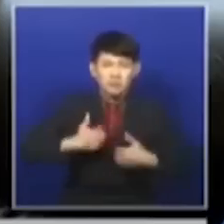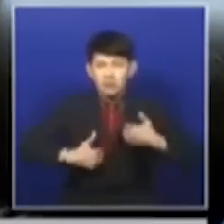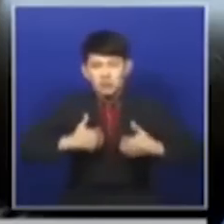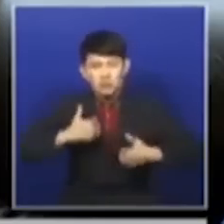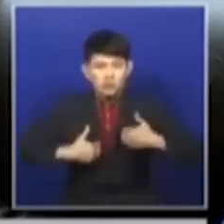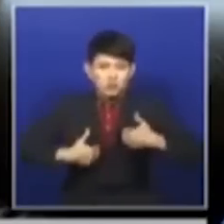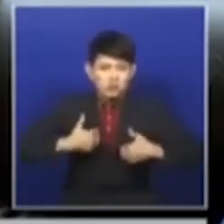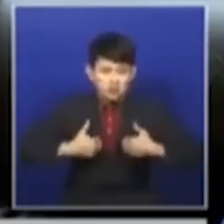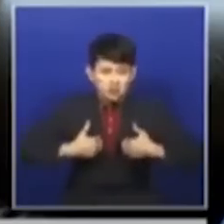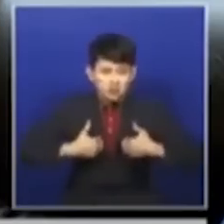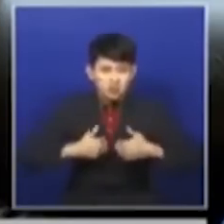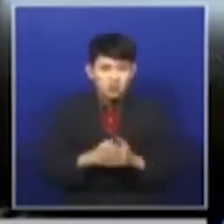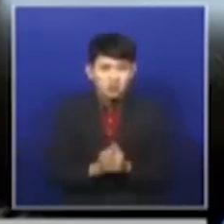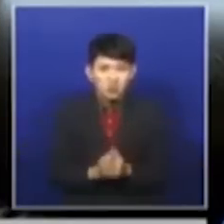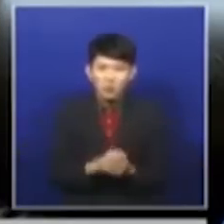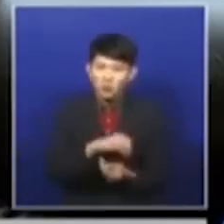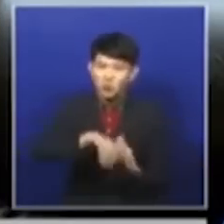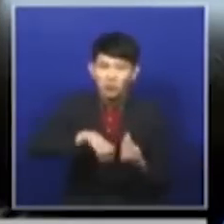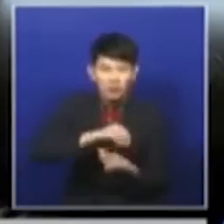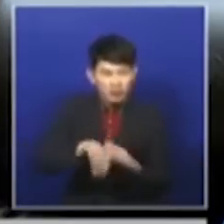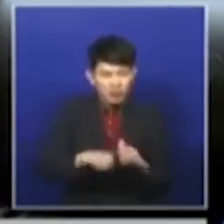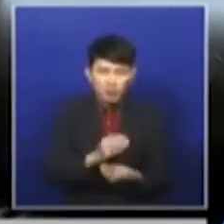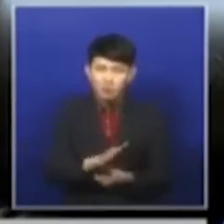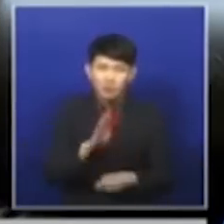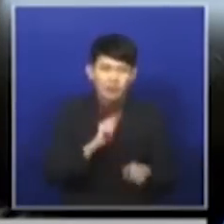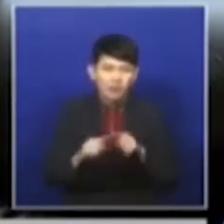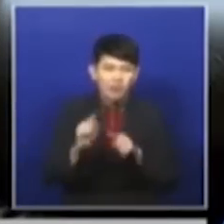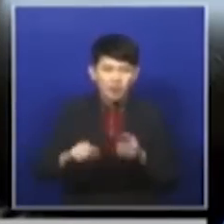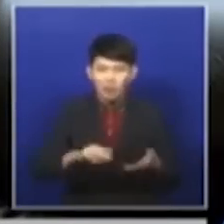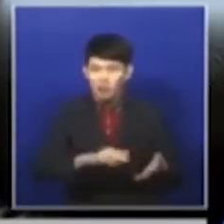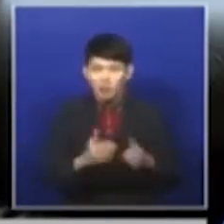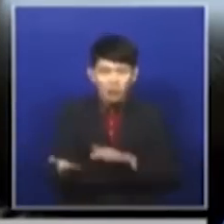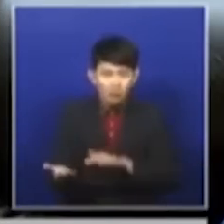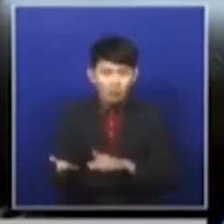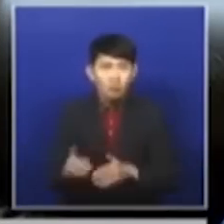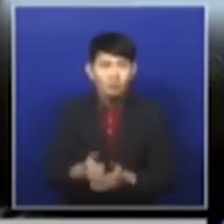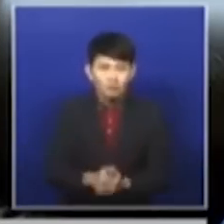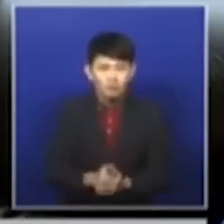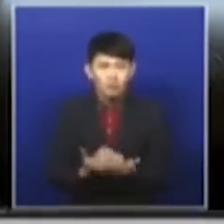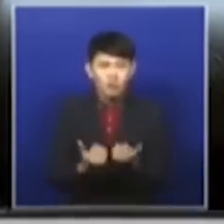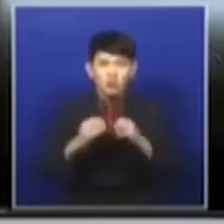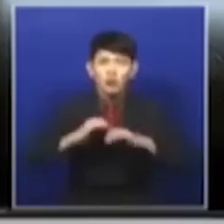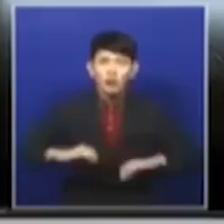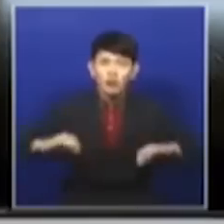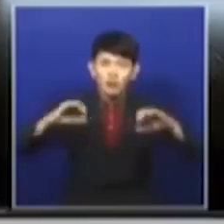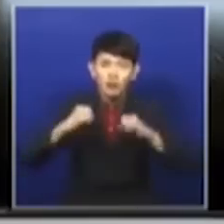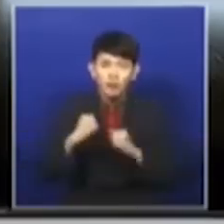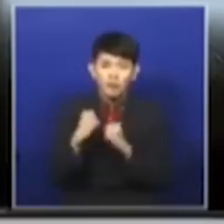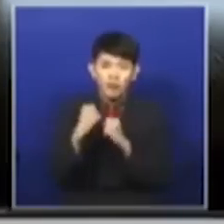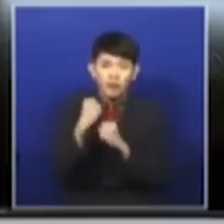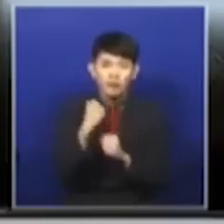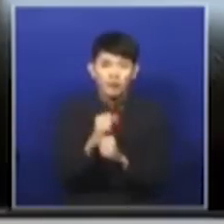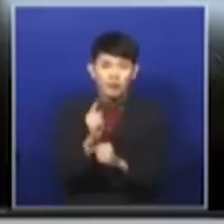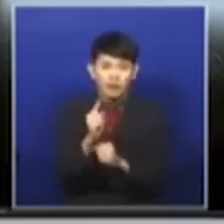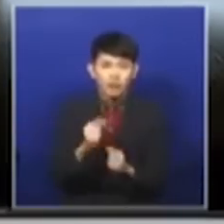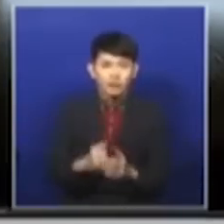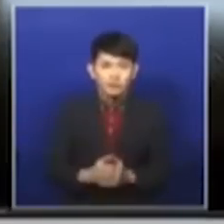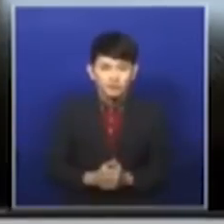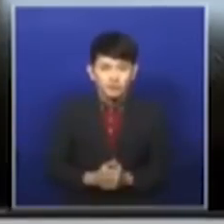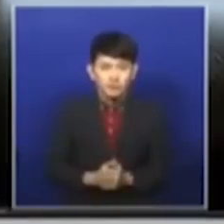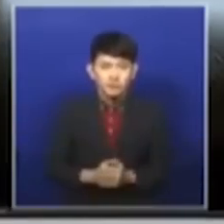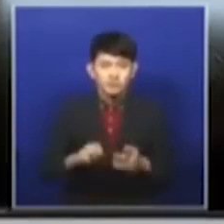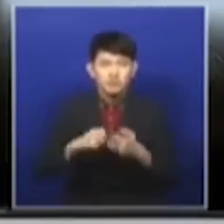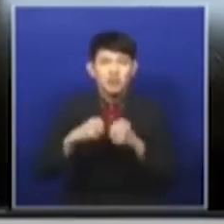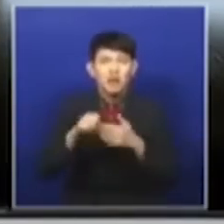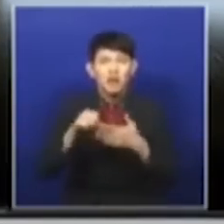วนหน้าหลายธุรกิจต้องล้มหายตายจากรัฐบาลได้แสดงความพยายามที่จะออกมา